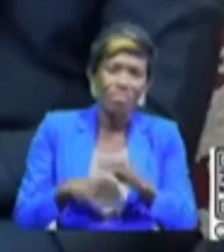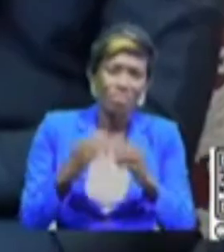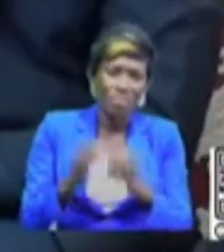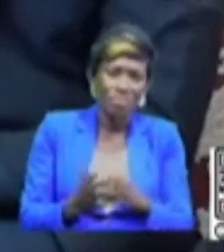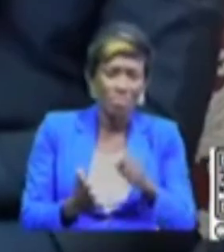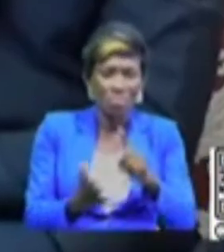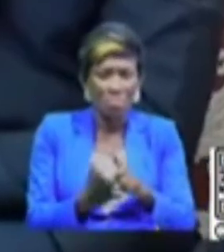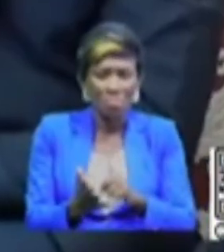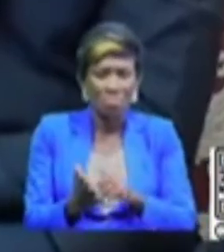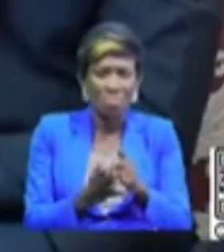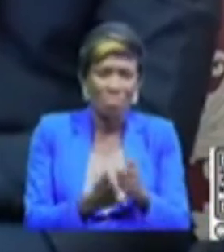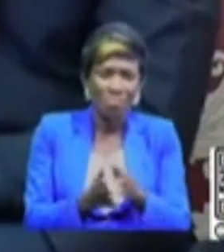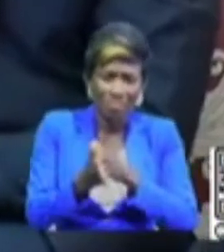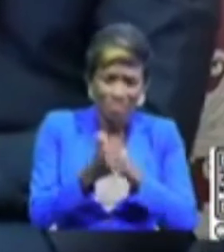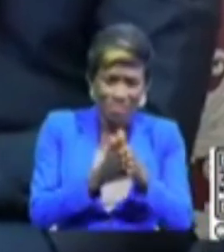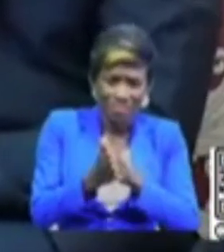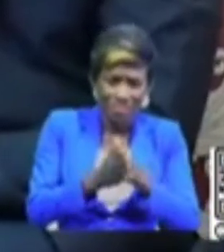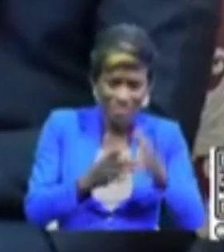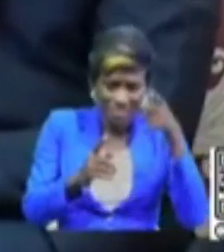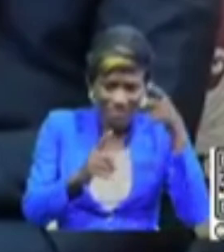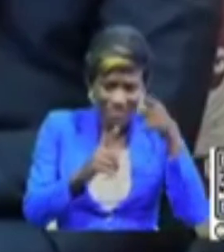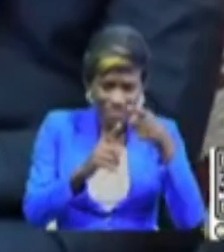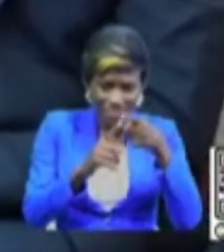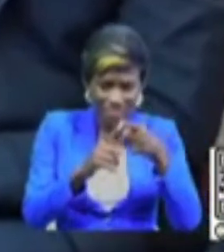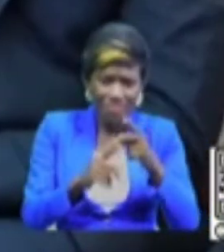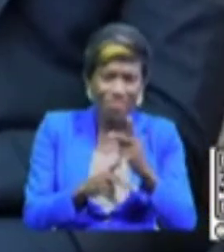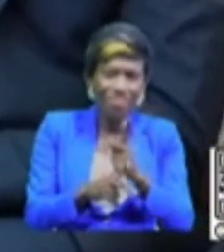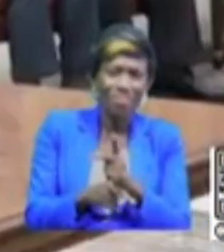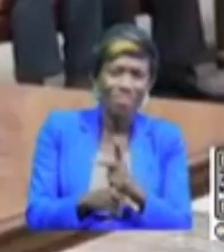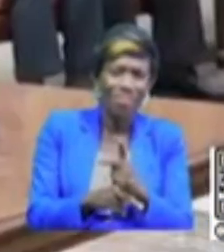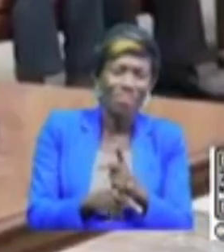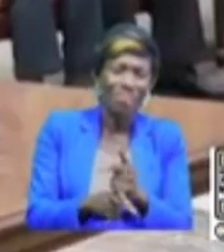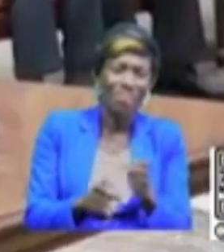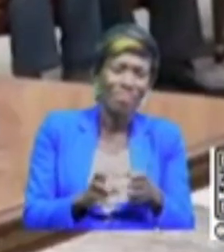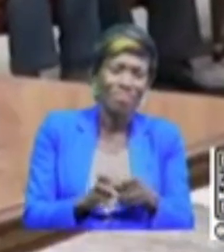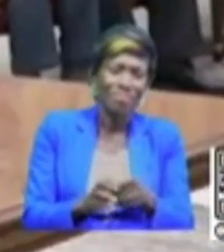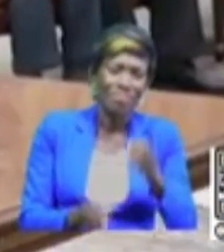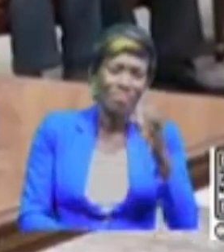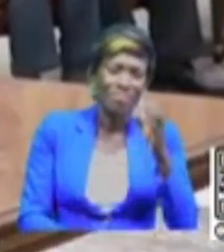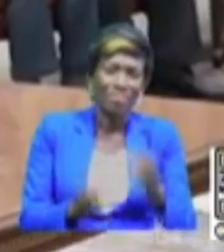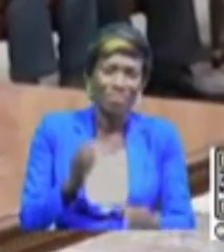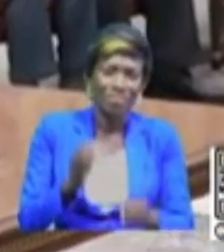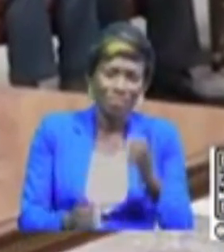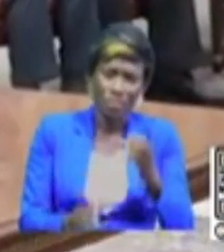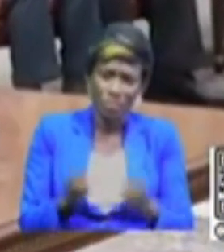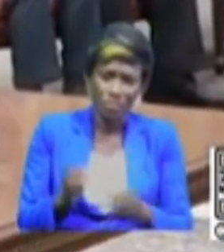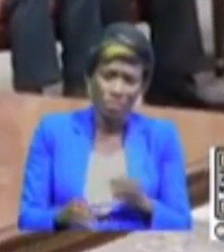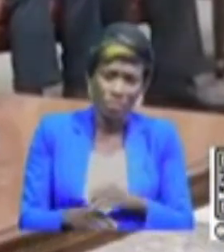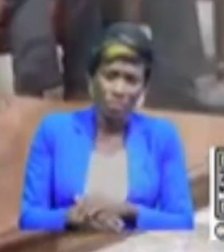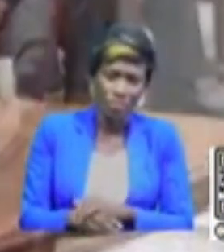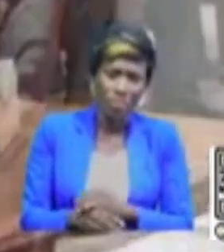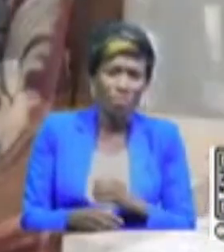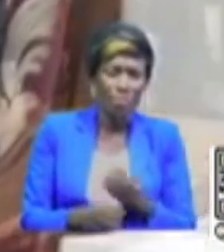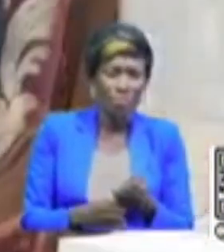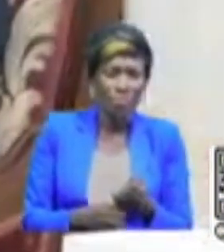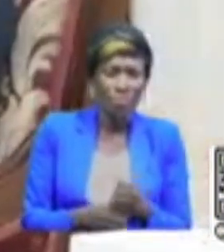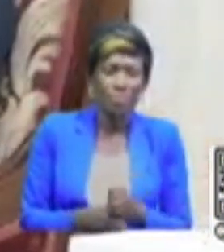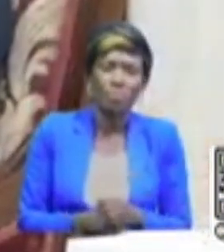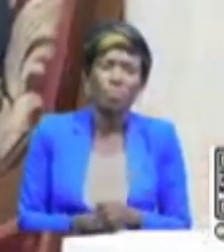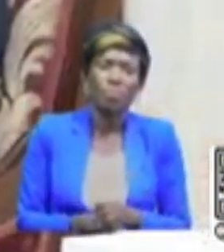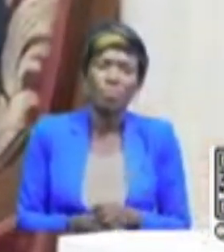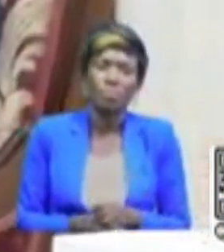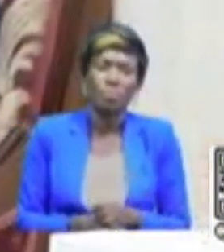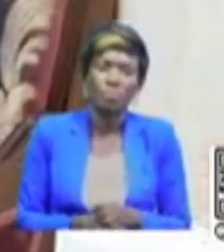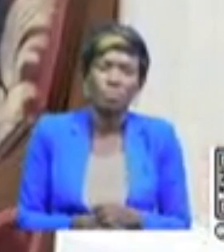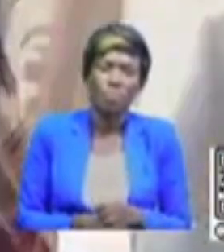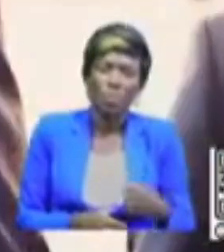leur intérêt sur les observations des gardiens de la Constitution et sur le caractère inclusif de la transition. C'était de